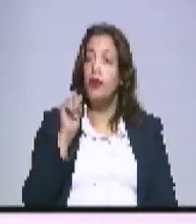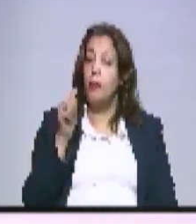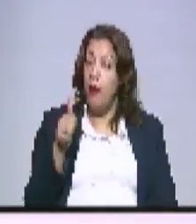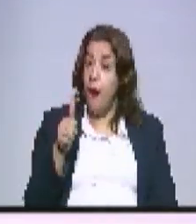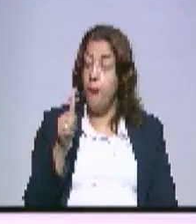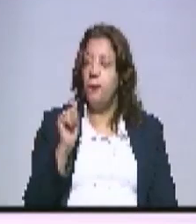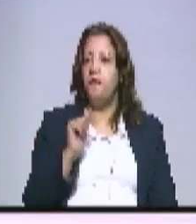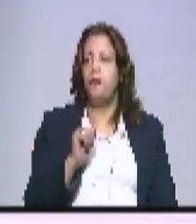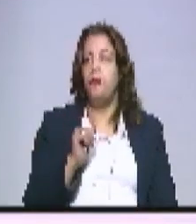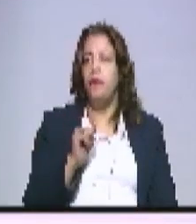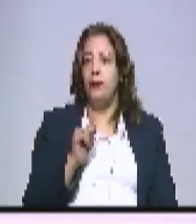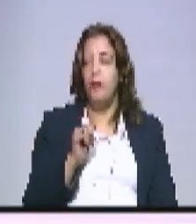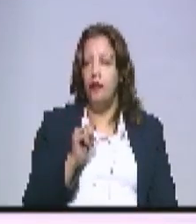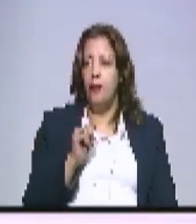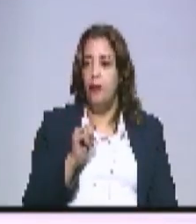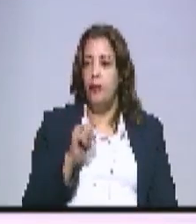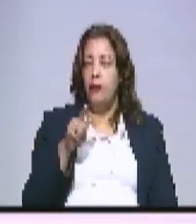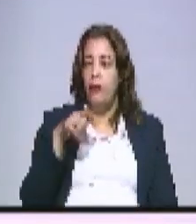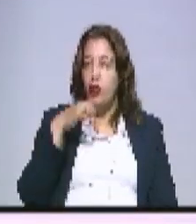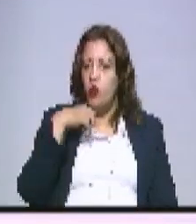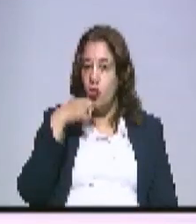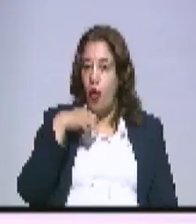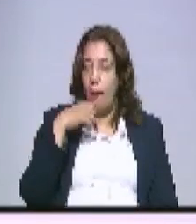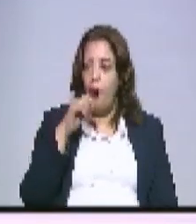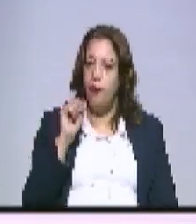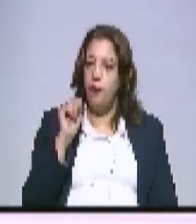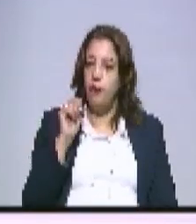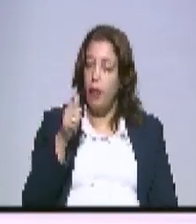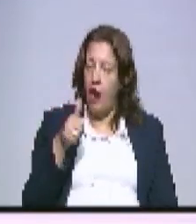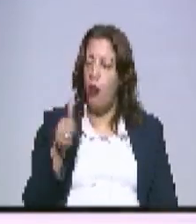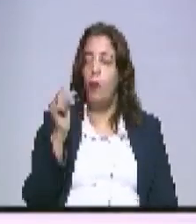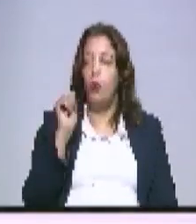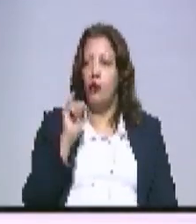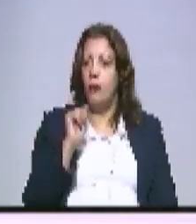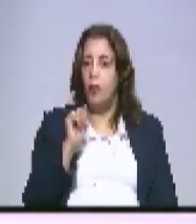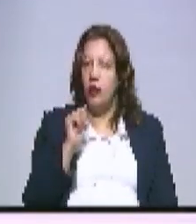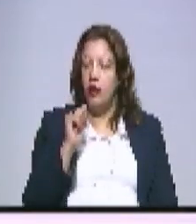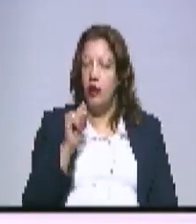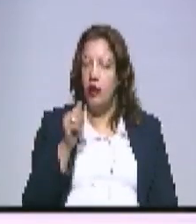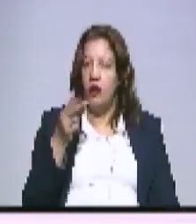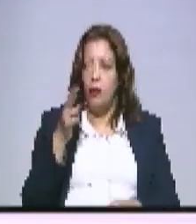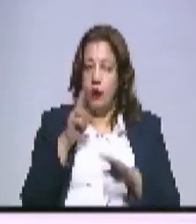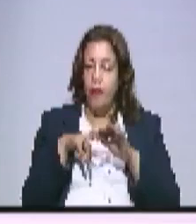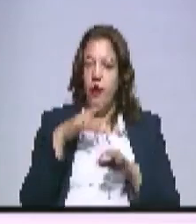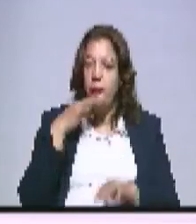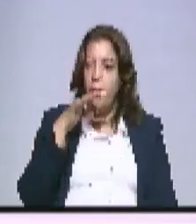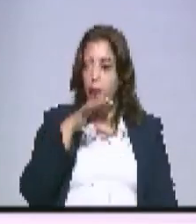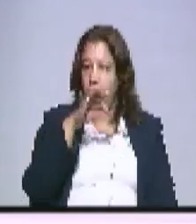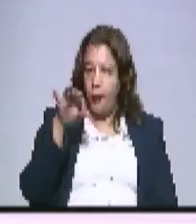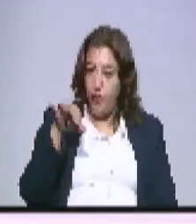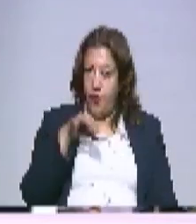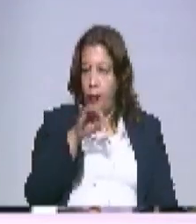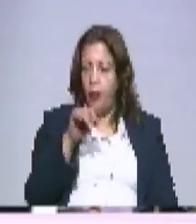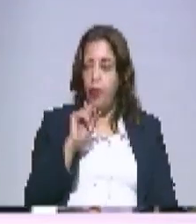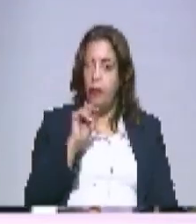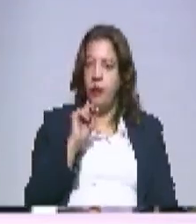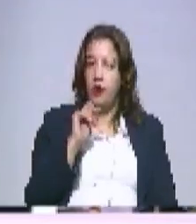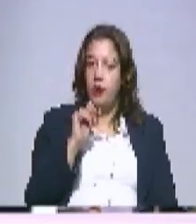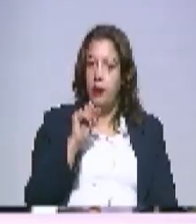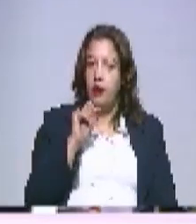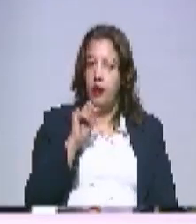الخضروات في الشرب. كويس، هنتبل بقى الشوربه بتاعتنا،